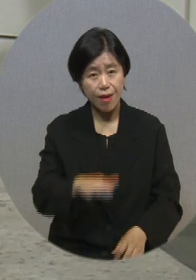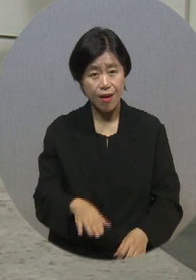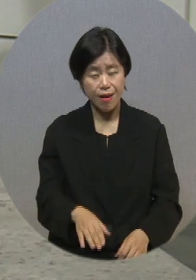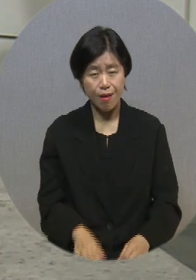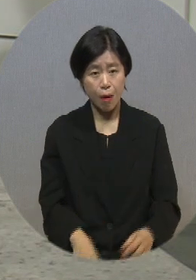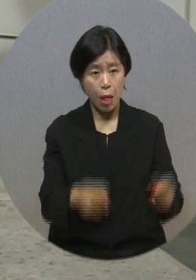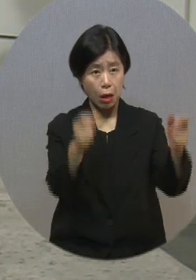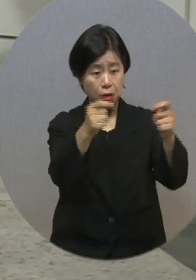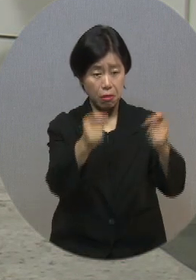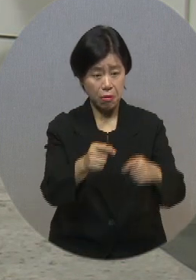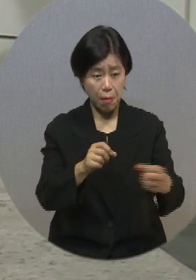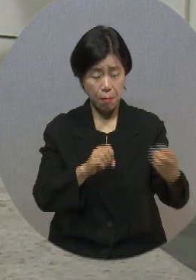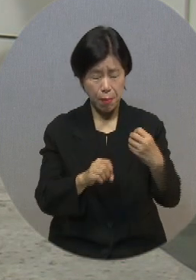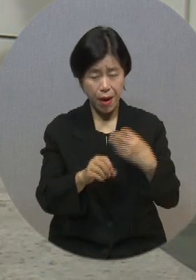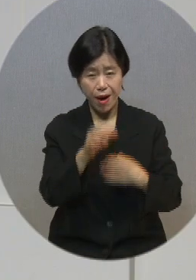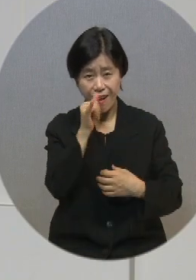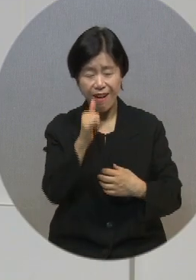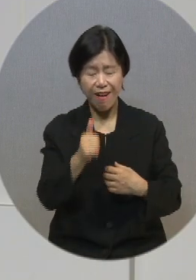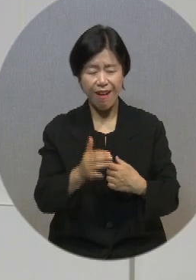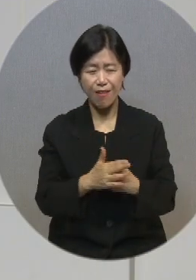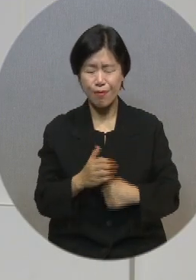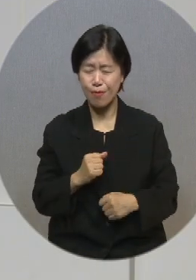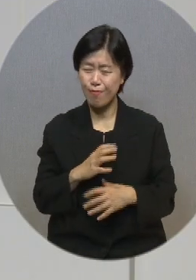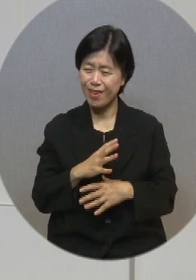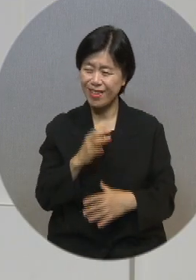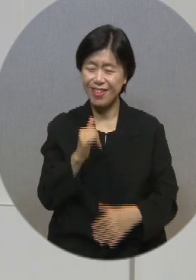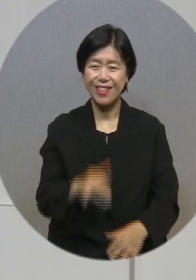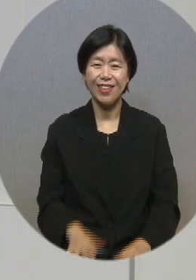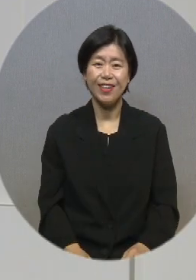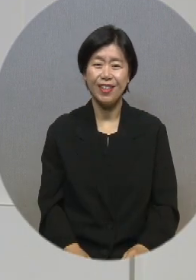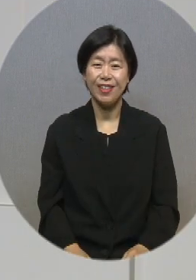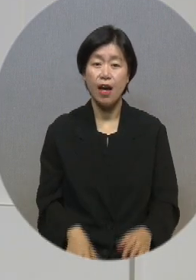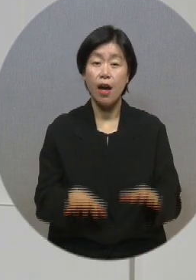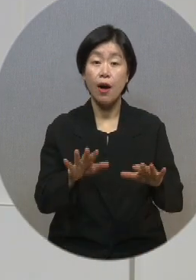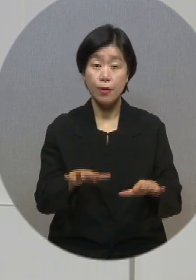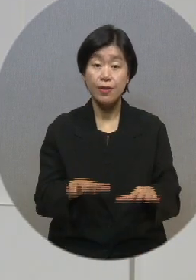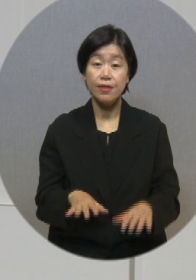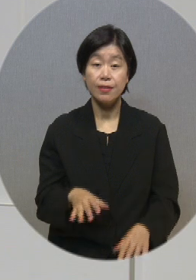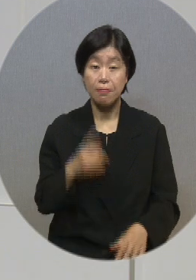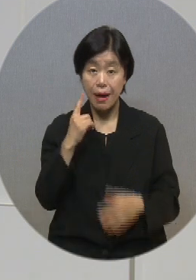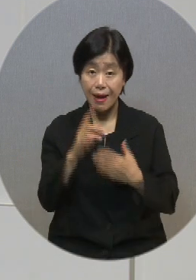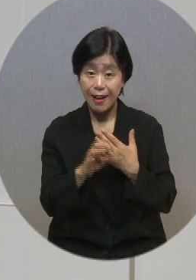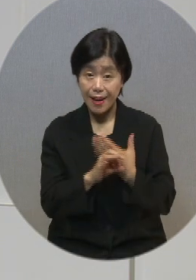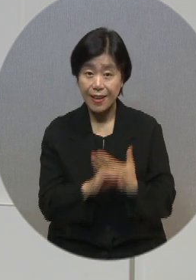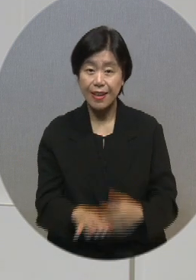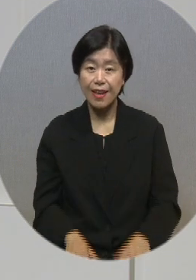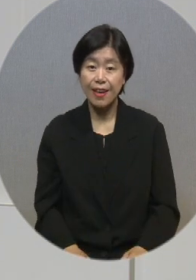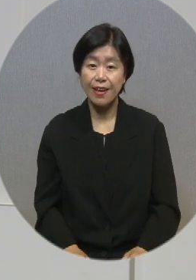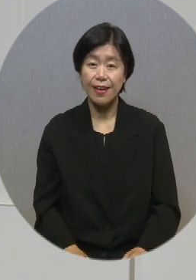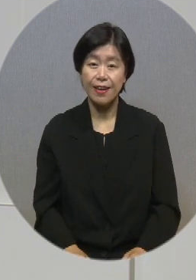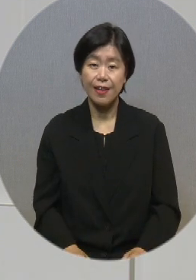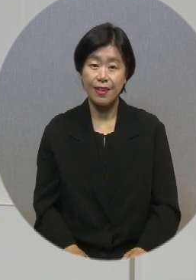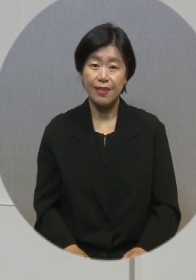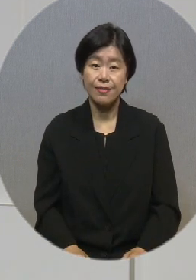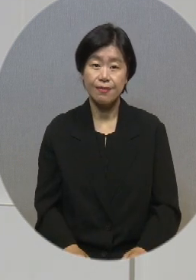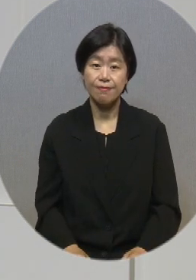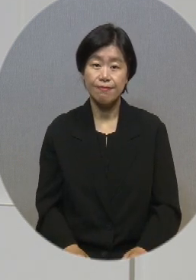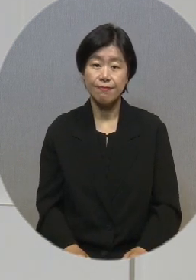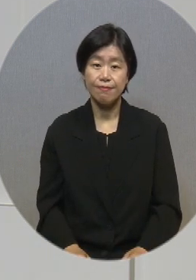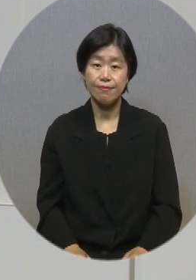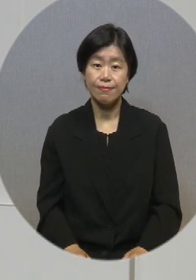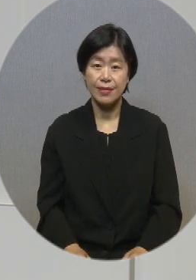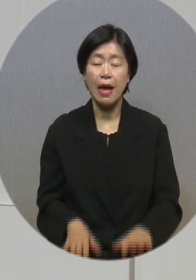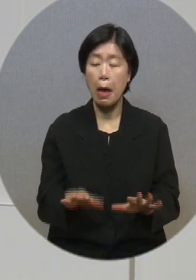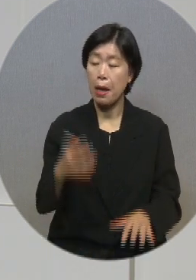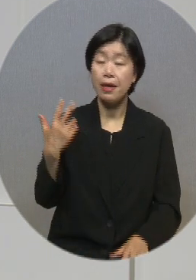깜짝깜짝 놀래게. 예, 그 이번에 이제 우승을 하셔서 가족 친지분들이